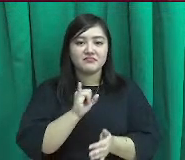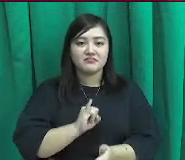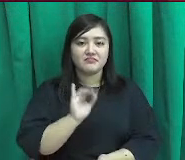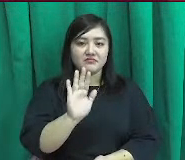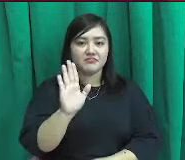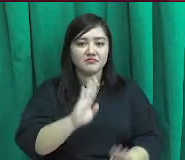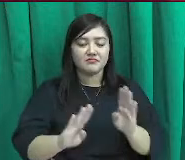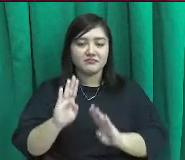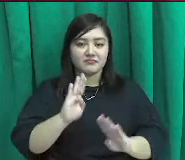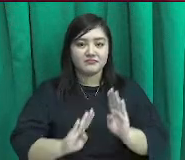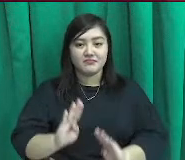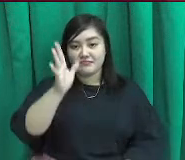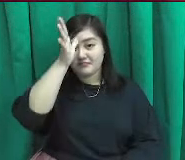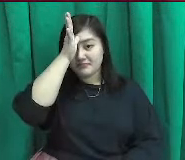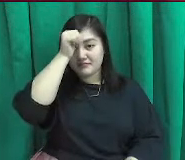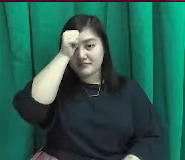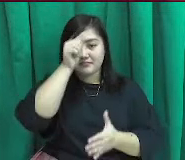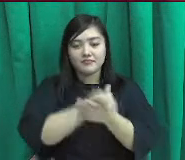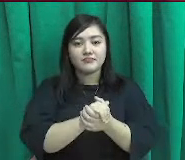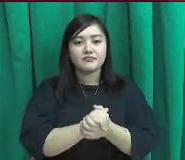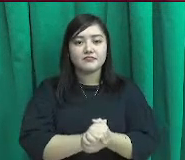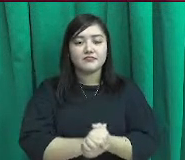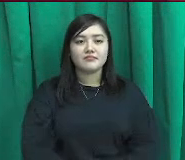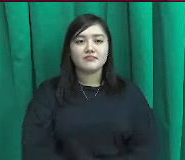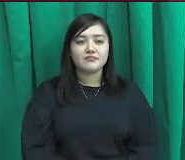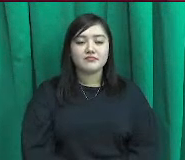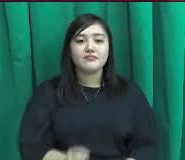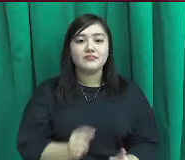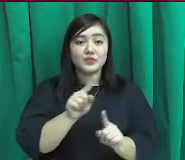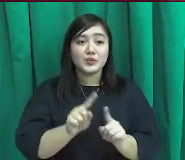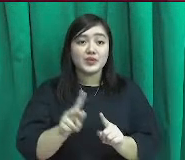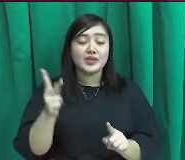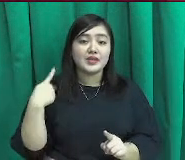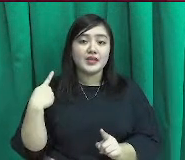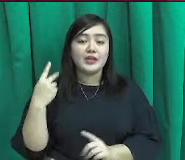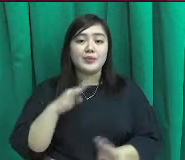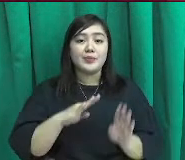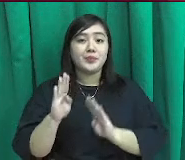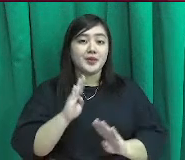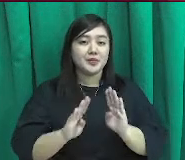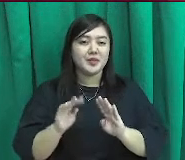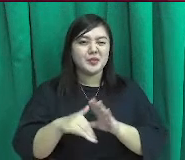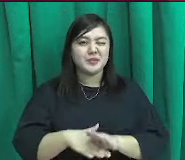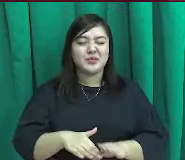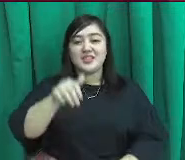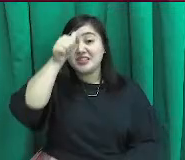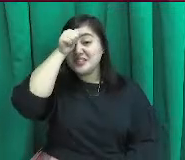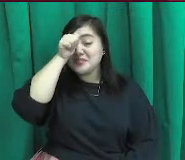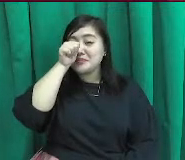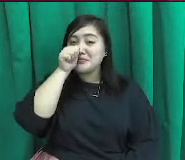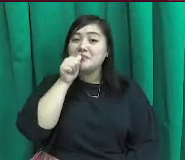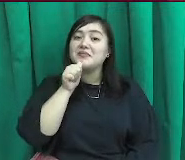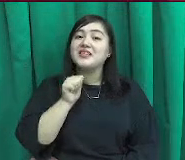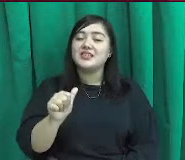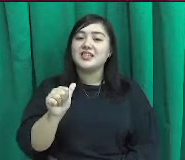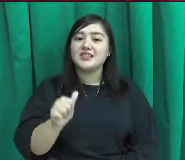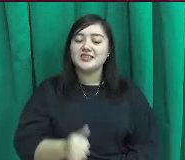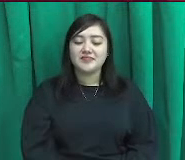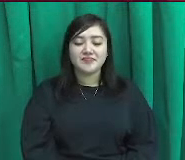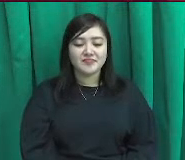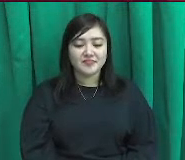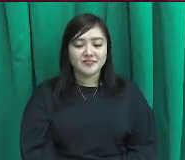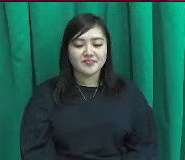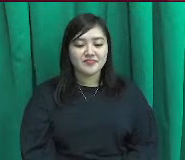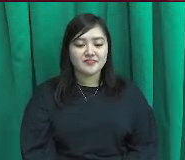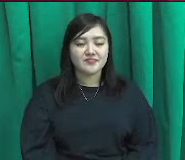napapansin ko, Sir, pag nagka-problema tayo sa long-suffering, lahat naman ito, dikit-dikit. Yeah. Pero most of the time, pag nagka-problema tayo dyan, minsan, ang nagiging